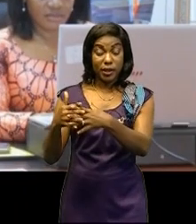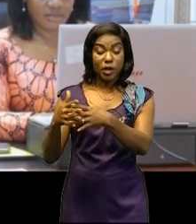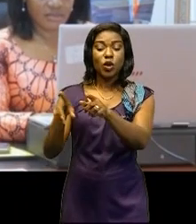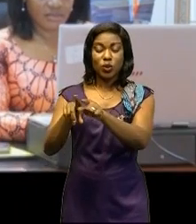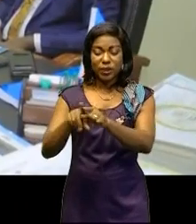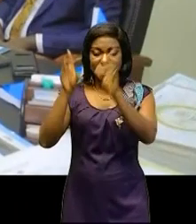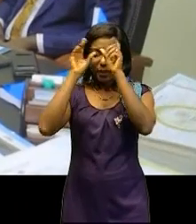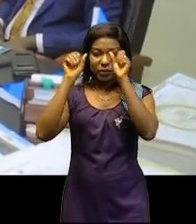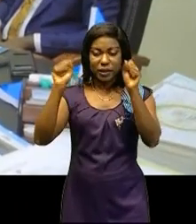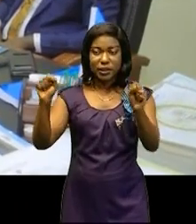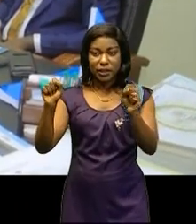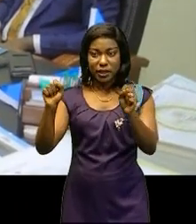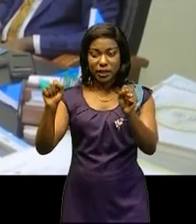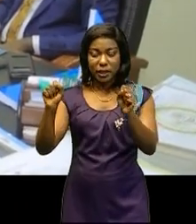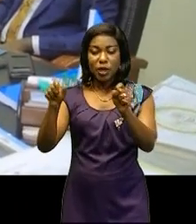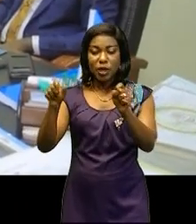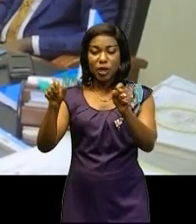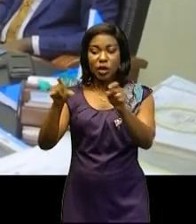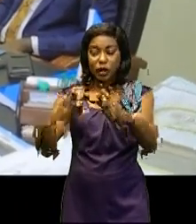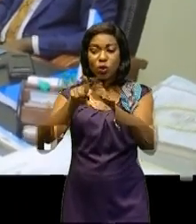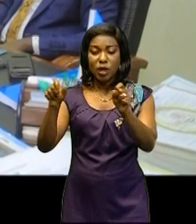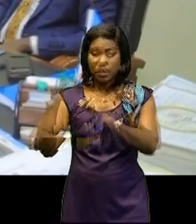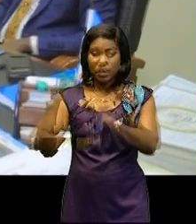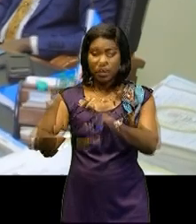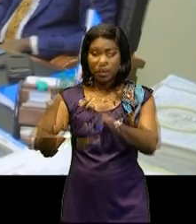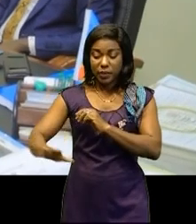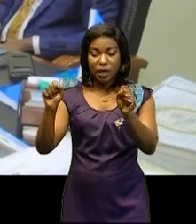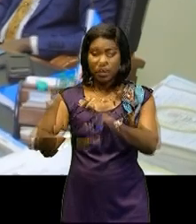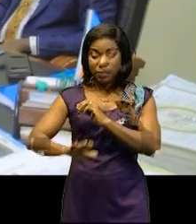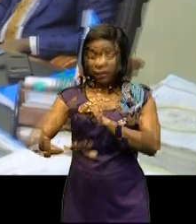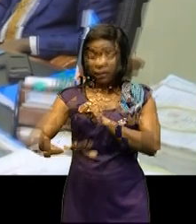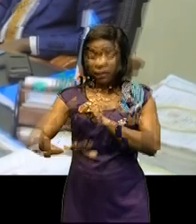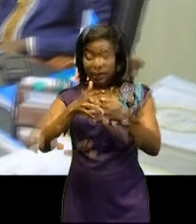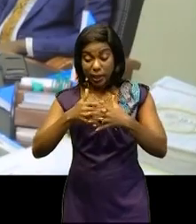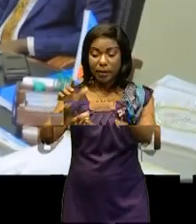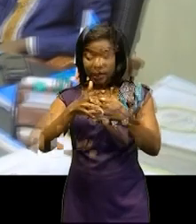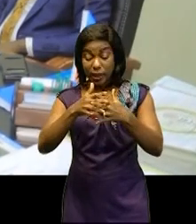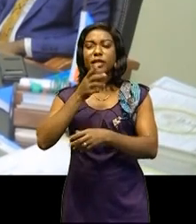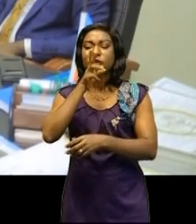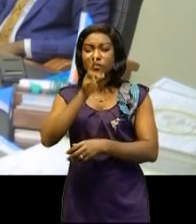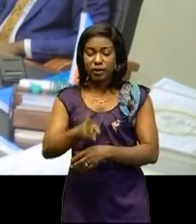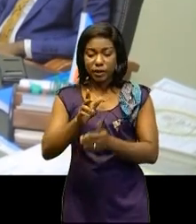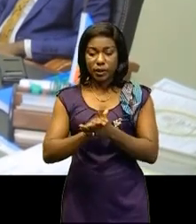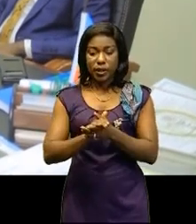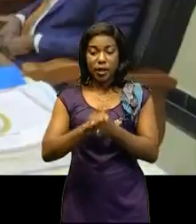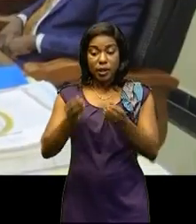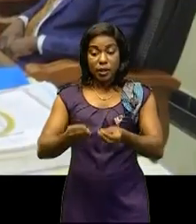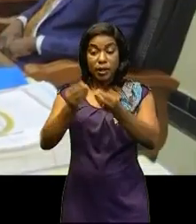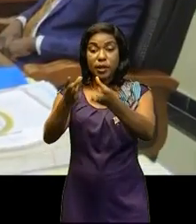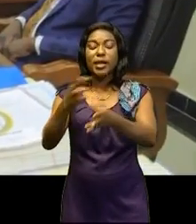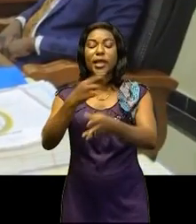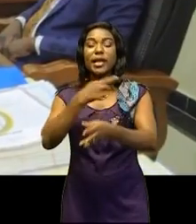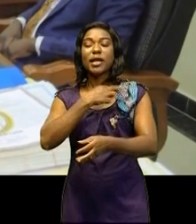COP26 et la Grande-Bretagne, la première ministre a la position stratégique de la